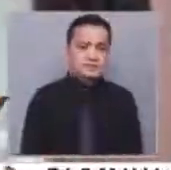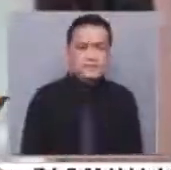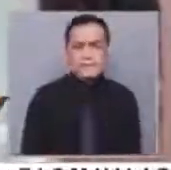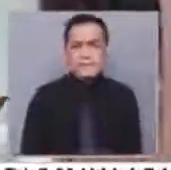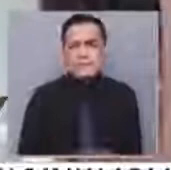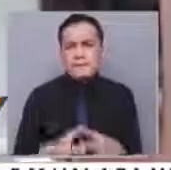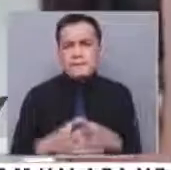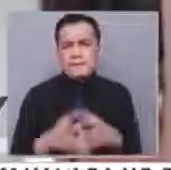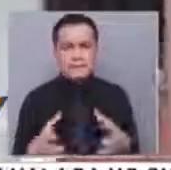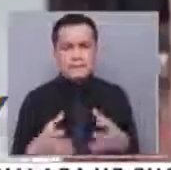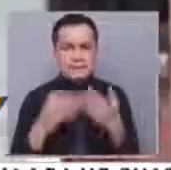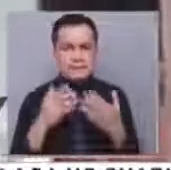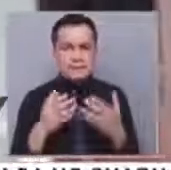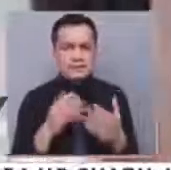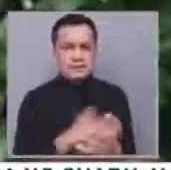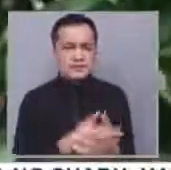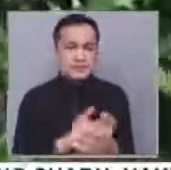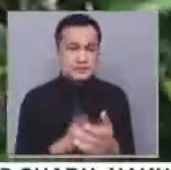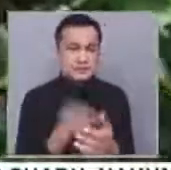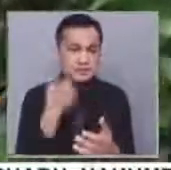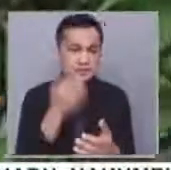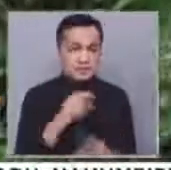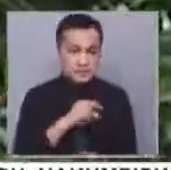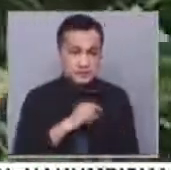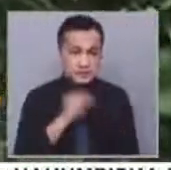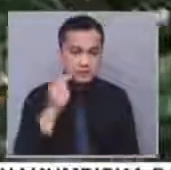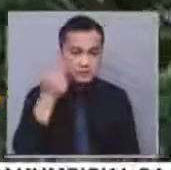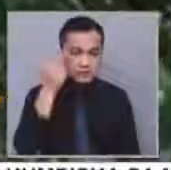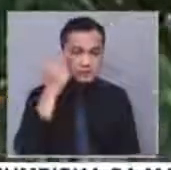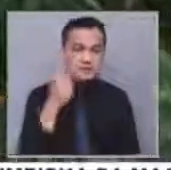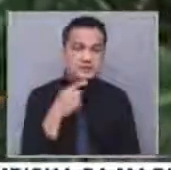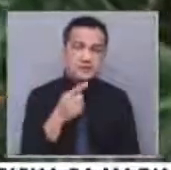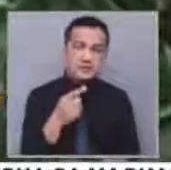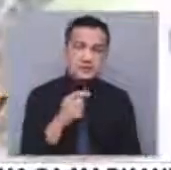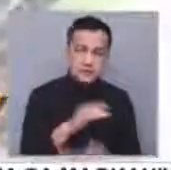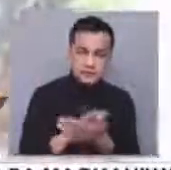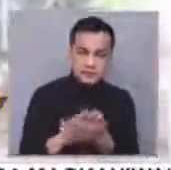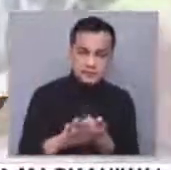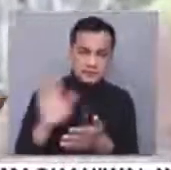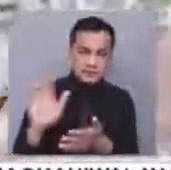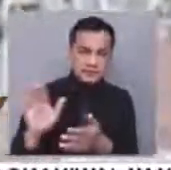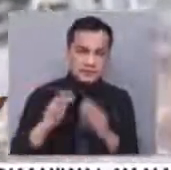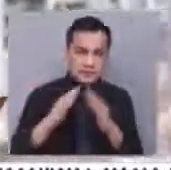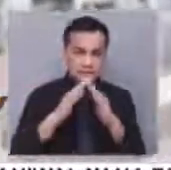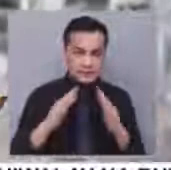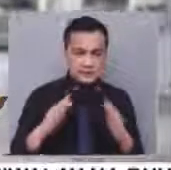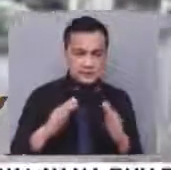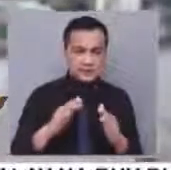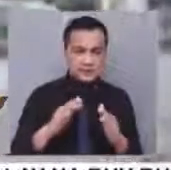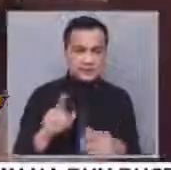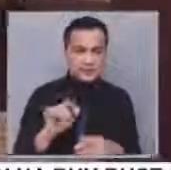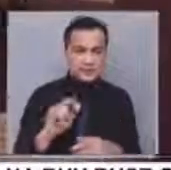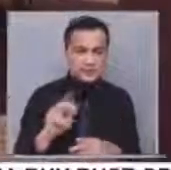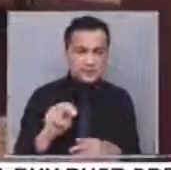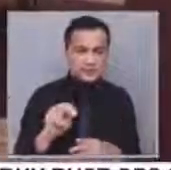pasalamat ng anak ng nasawing pulis sa pamahalaan at pagsasaayos sa kanilang tahanan sa Kaunan District sa Davao City.